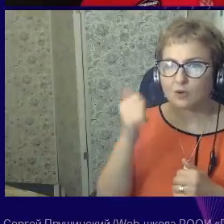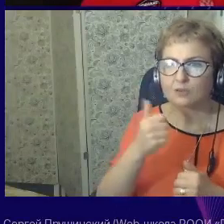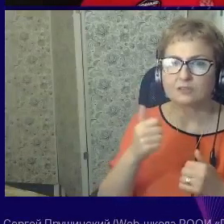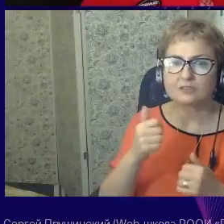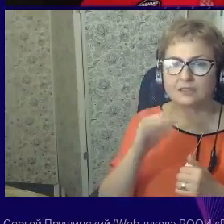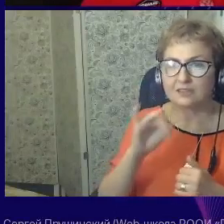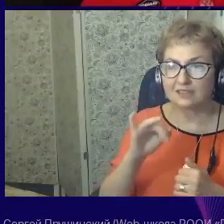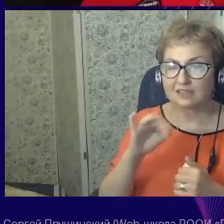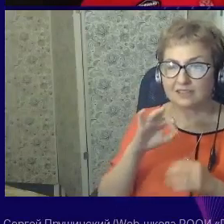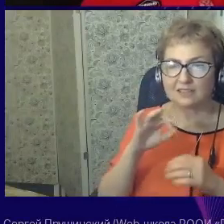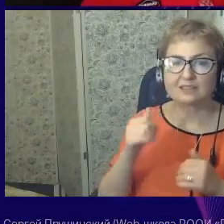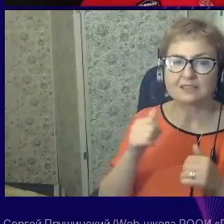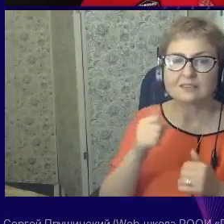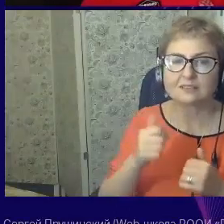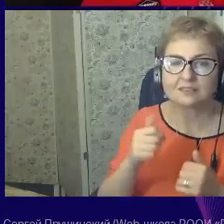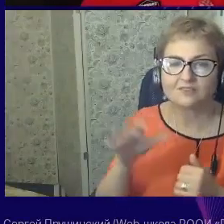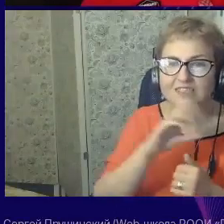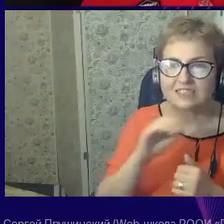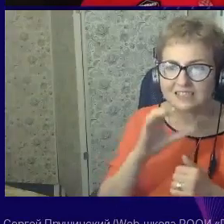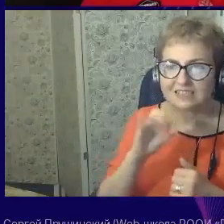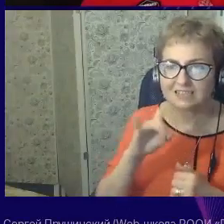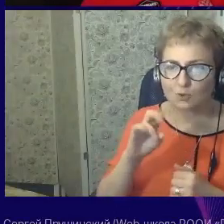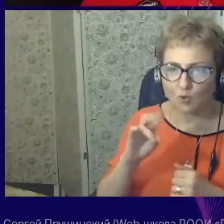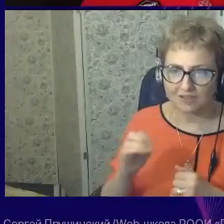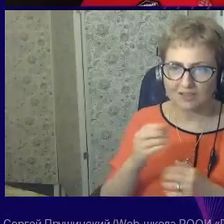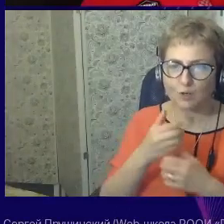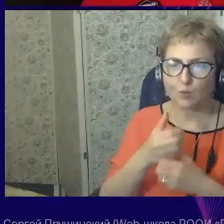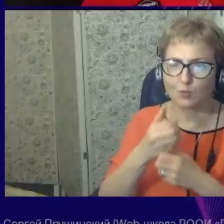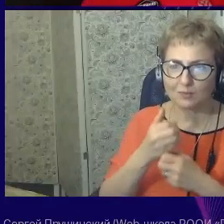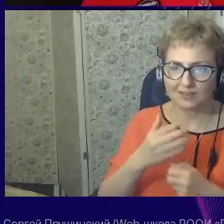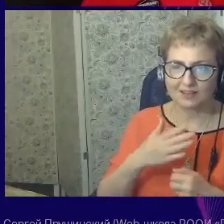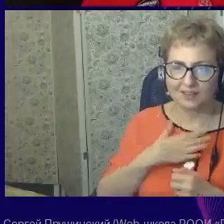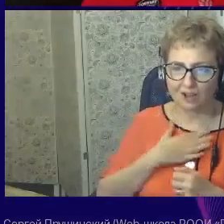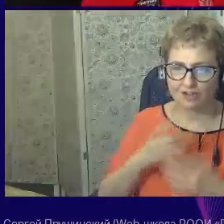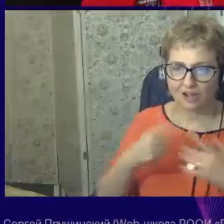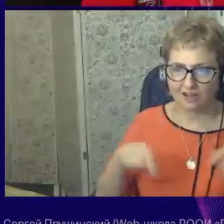И называются они у нас всесезонные кубки нашей организации.